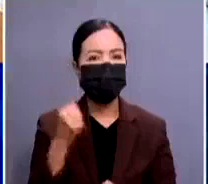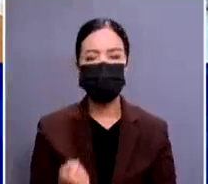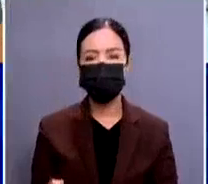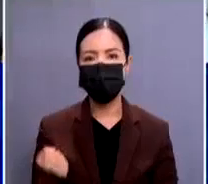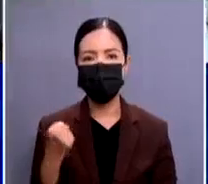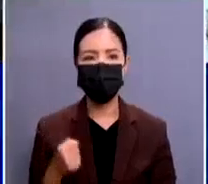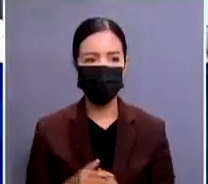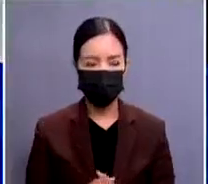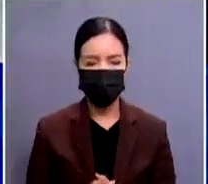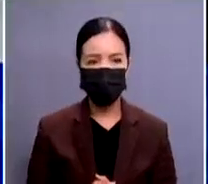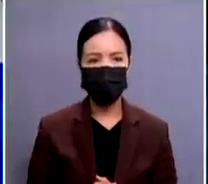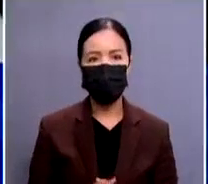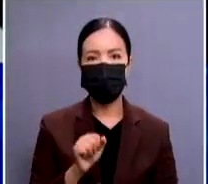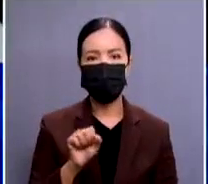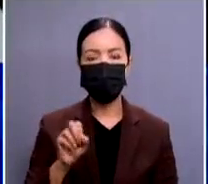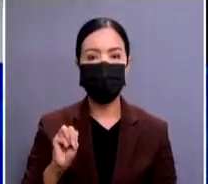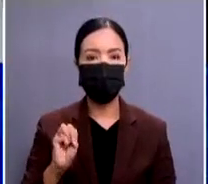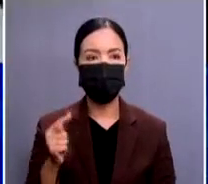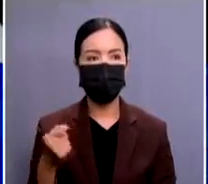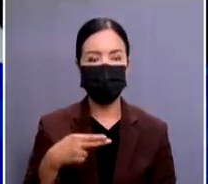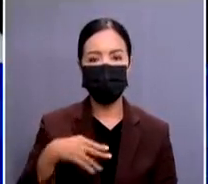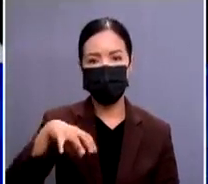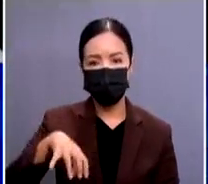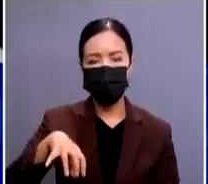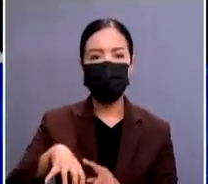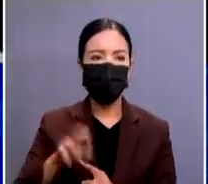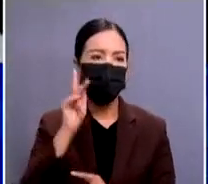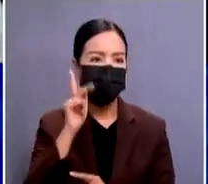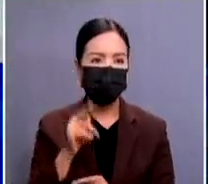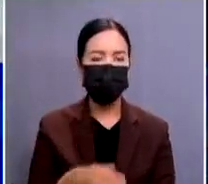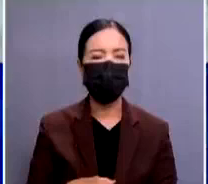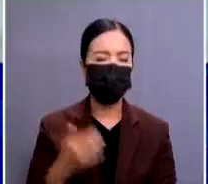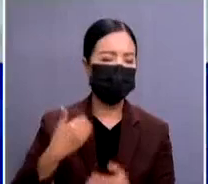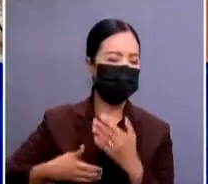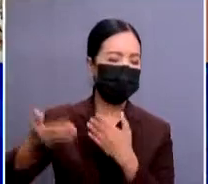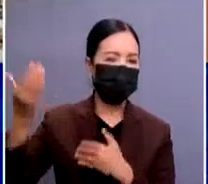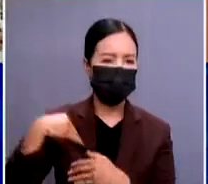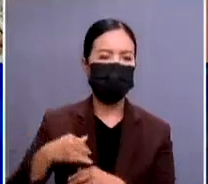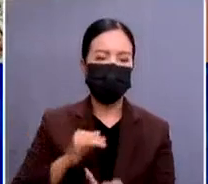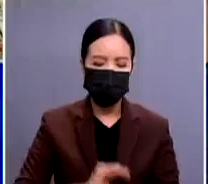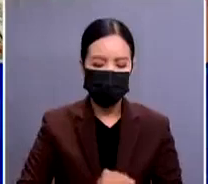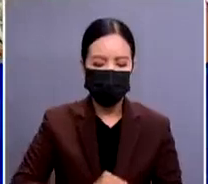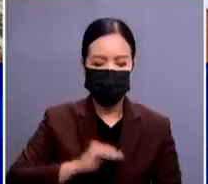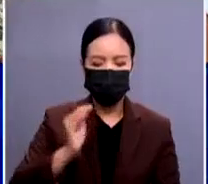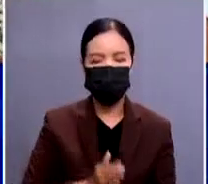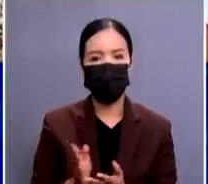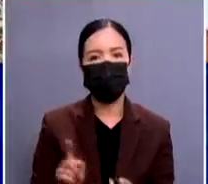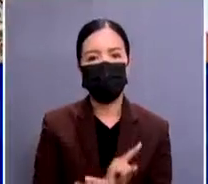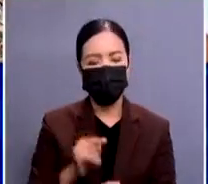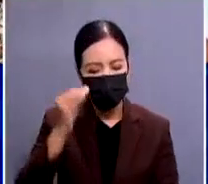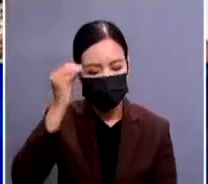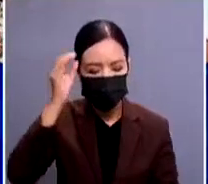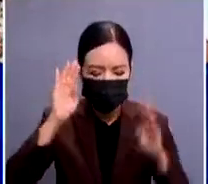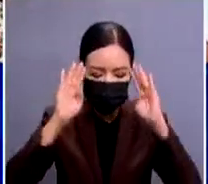าจุดแข็งของอสมท.ก็คือการเป็นองค์การสื่อสารมวลชนที่มีความเก่าแก่สั่งสมต้นทุนทางสังคมความรู้